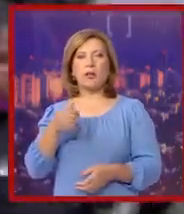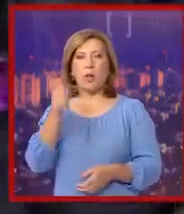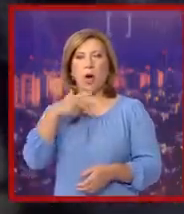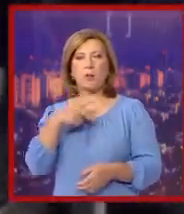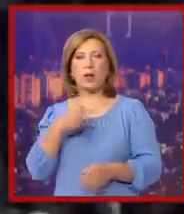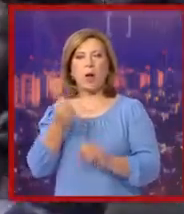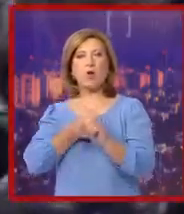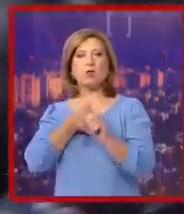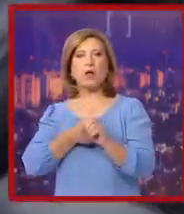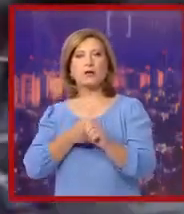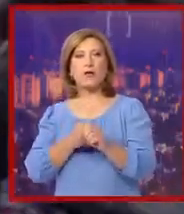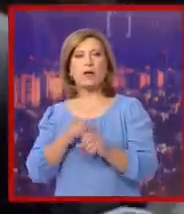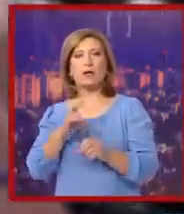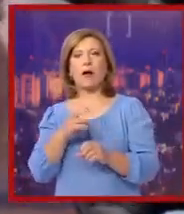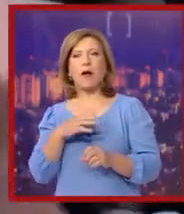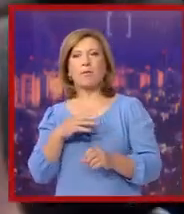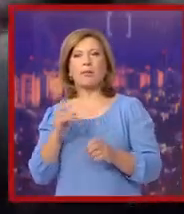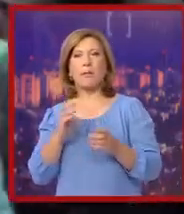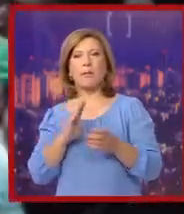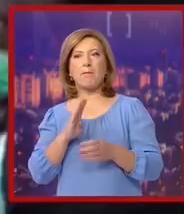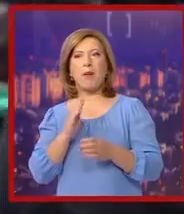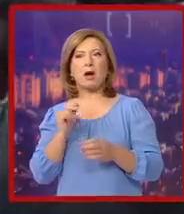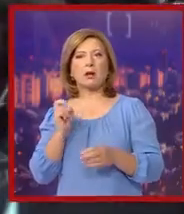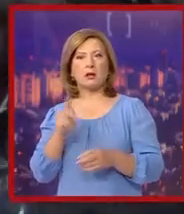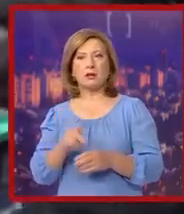iar o parte dintre ei au devenit agresivi cu autoritățile.